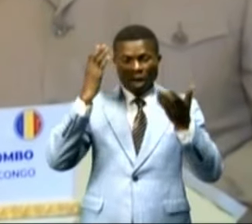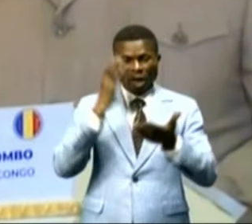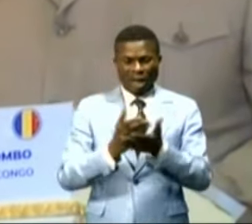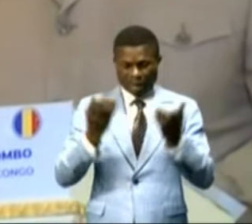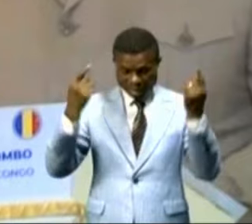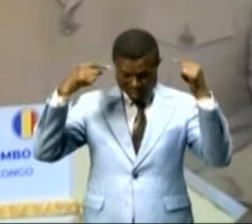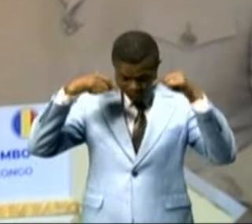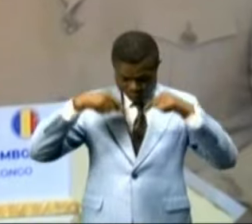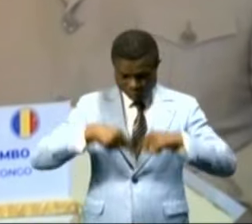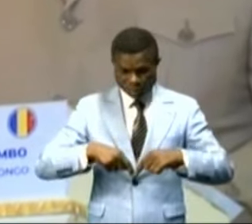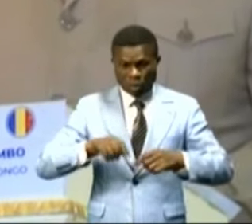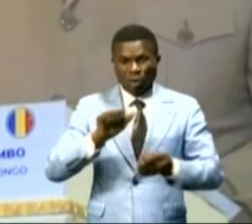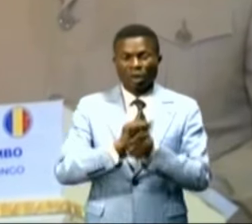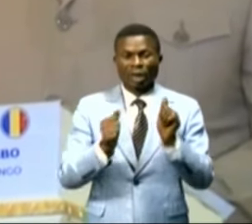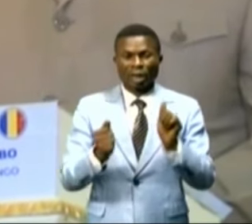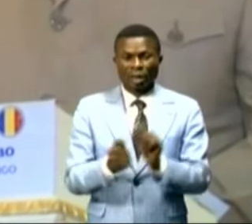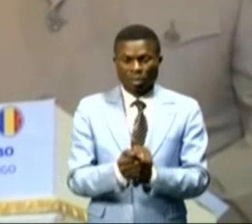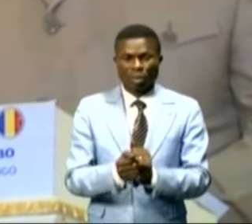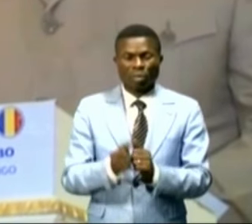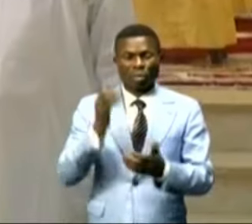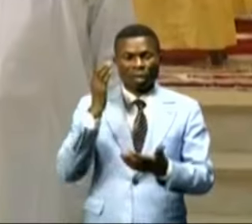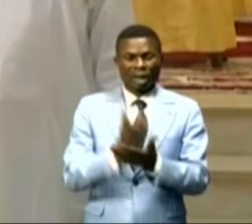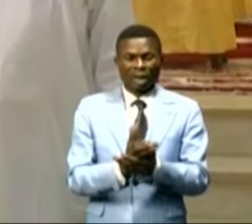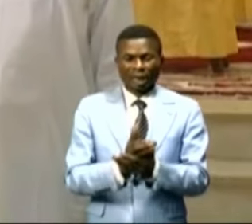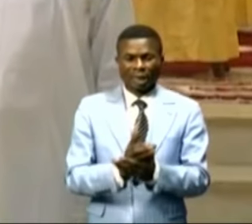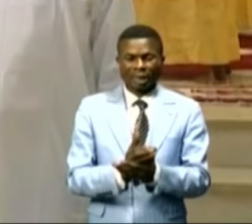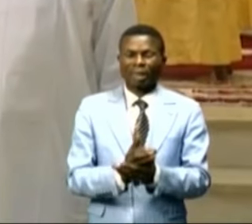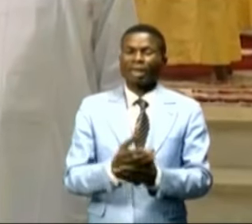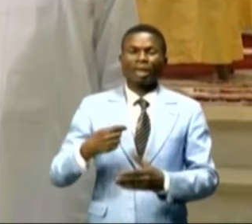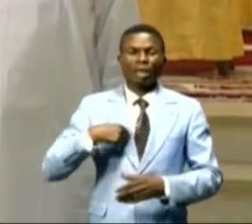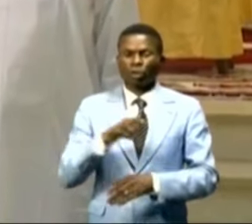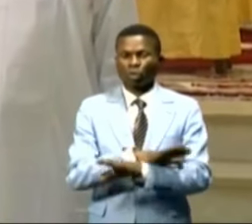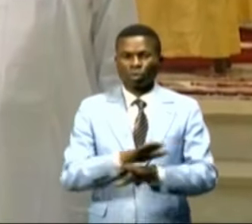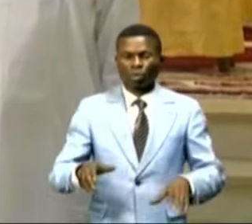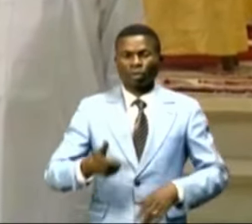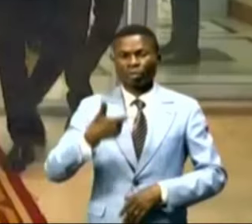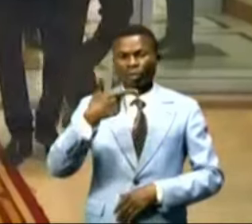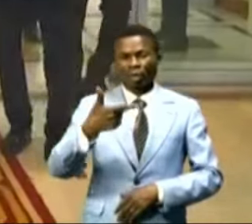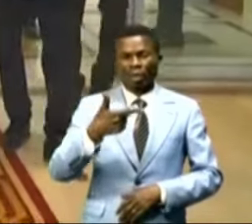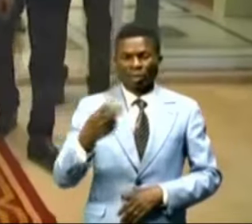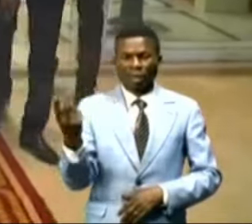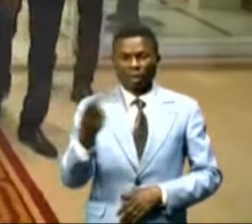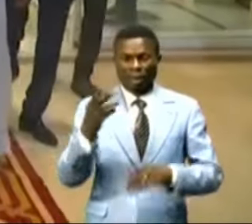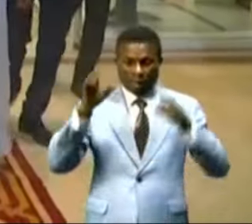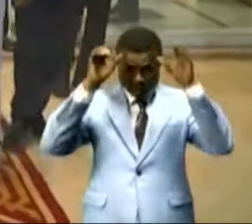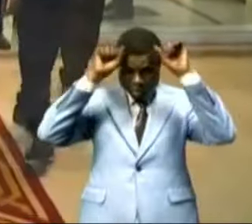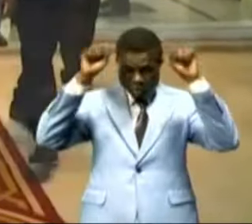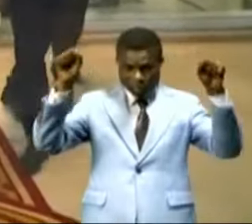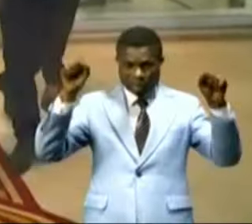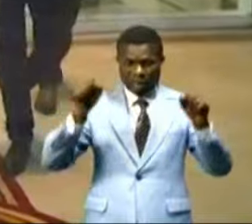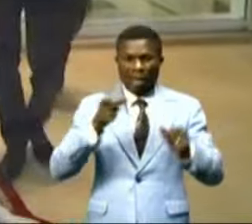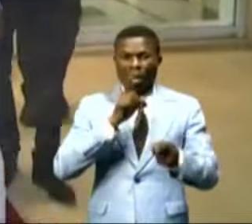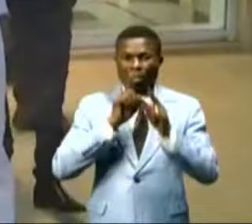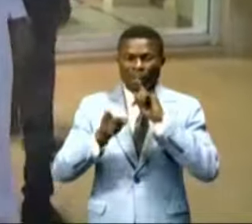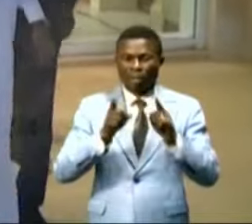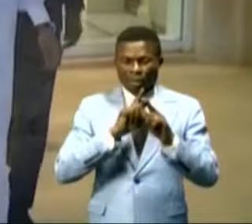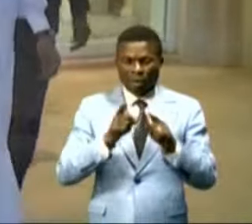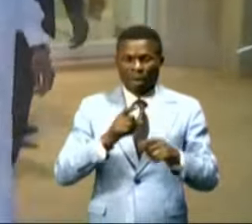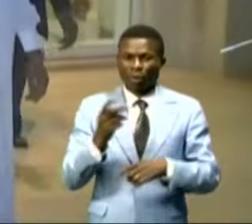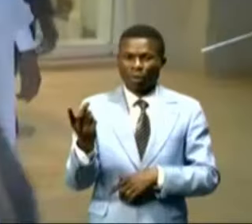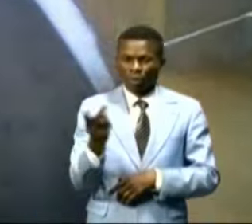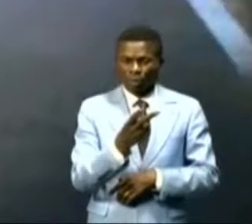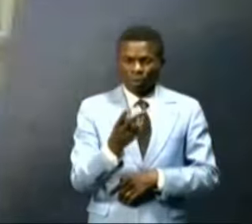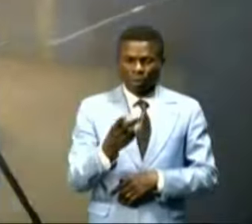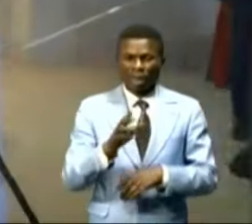plus rien ne pourra arrêter. Ce mardi, les deux chefs d'État auront un entretien en tête-à-tête